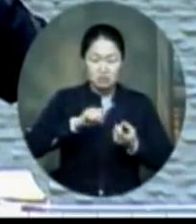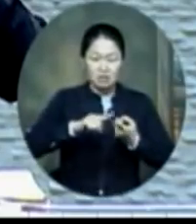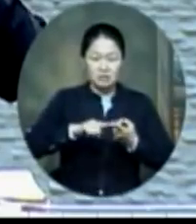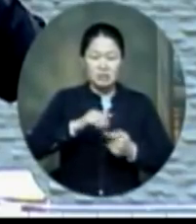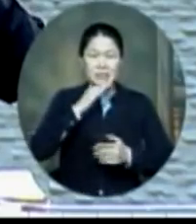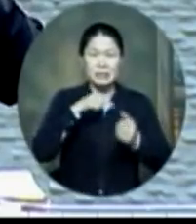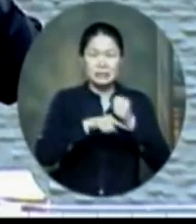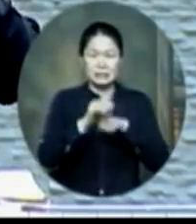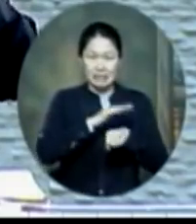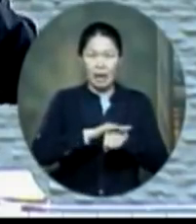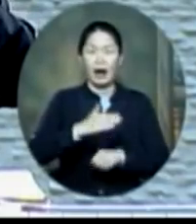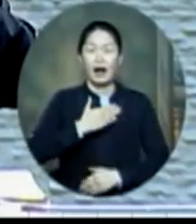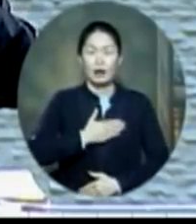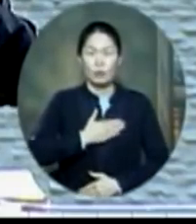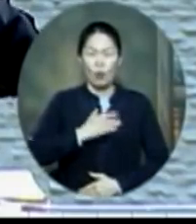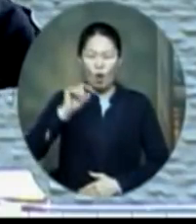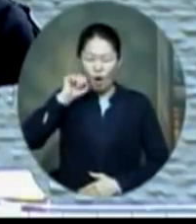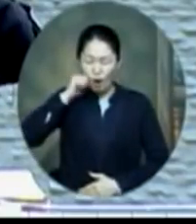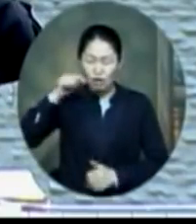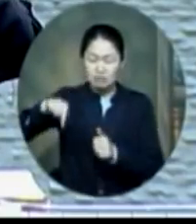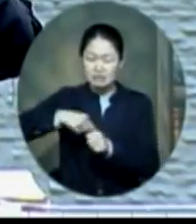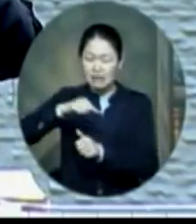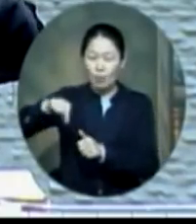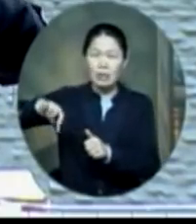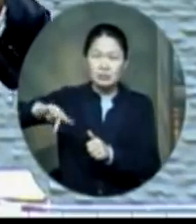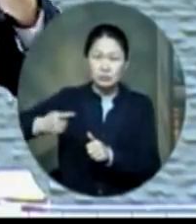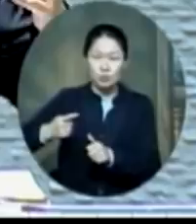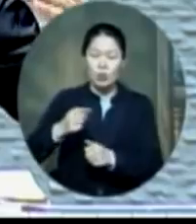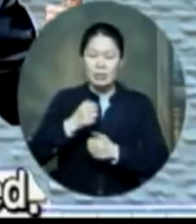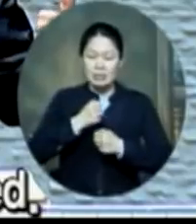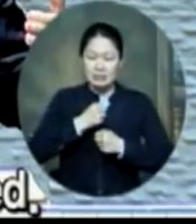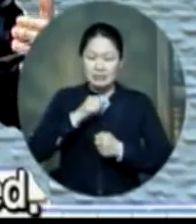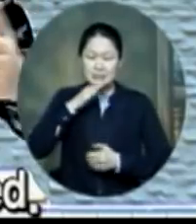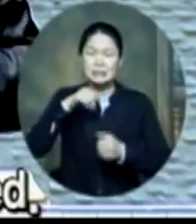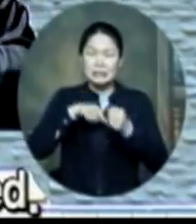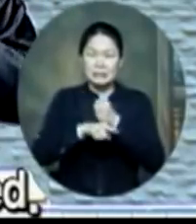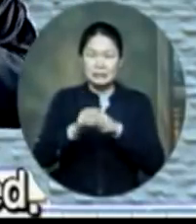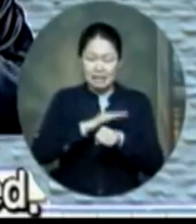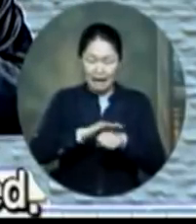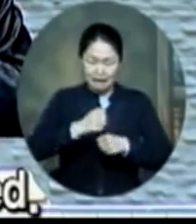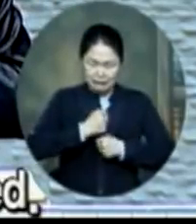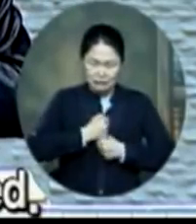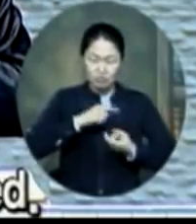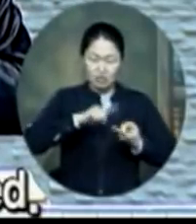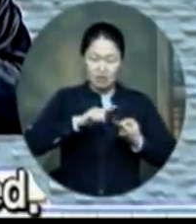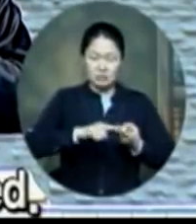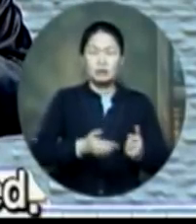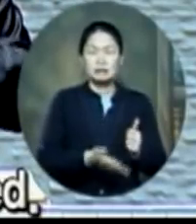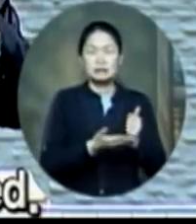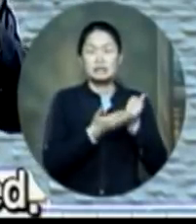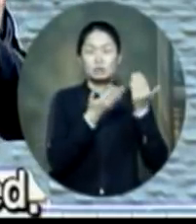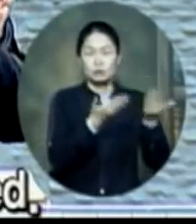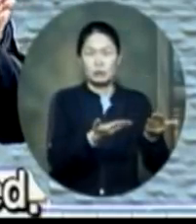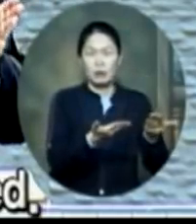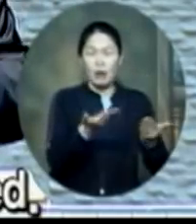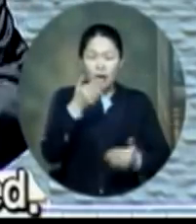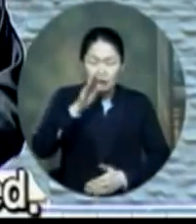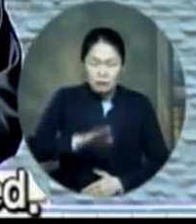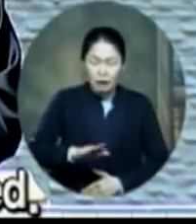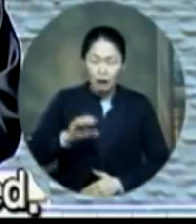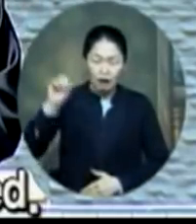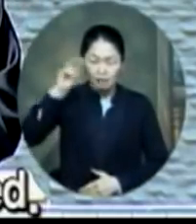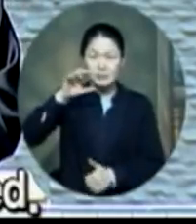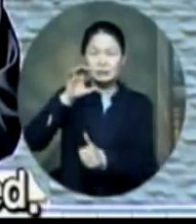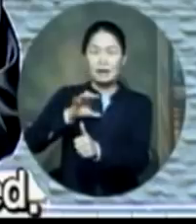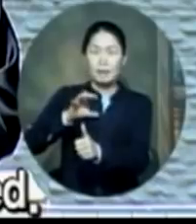거죠. 어려운 여건에서도 진리를 잘 수호한 것에 대해서는 칭찬받았어요. 그런데 갑자기